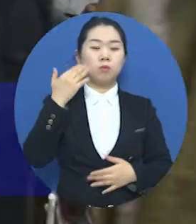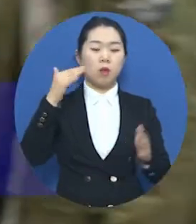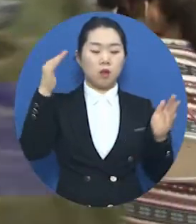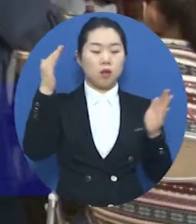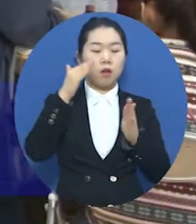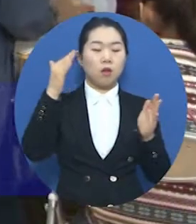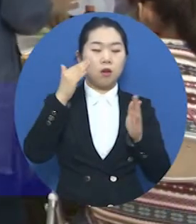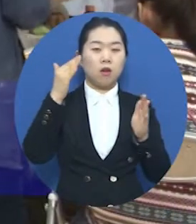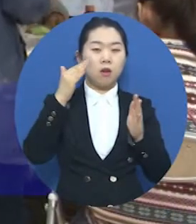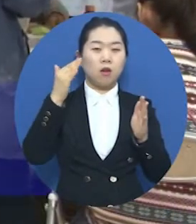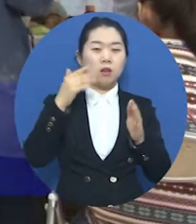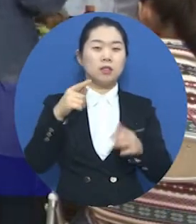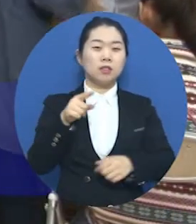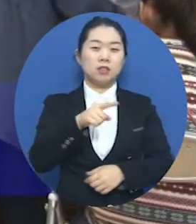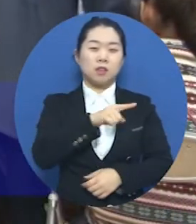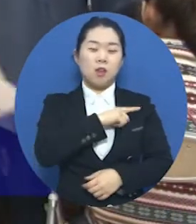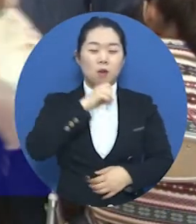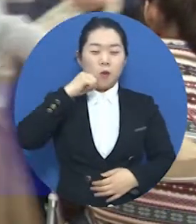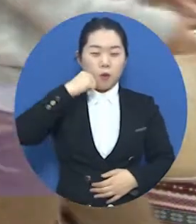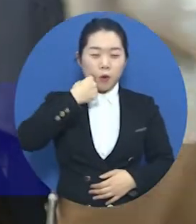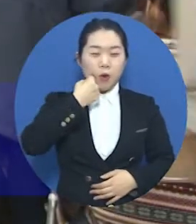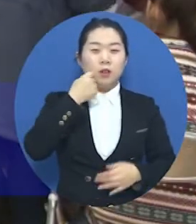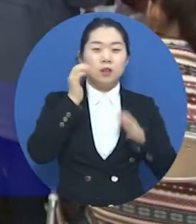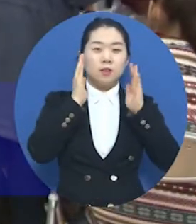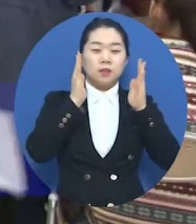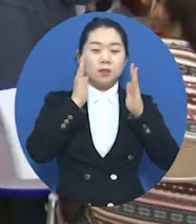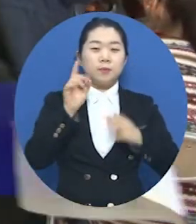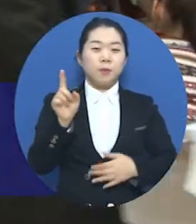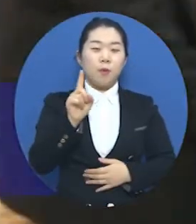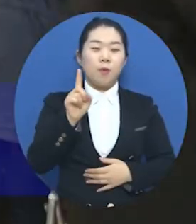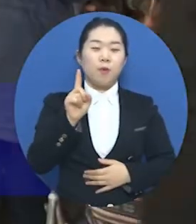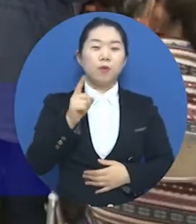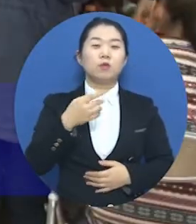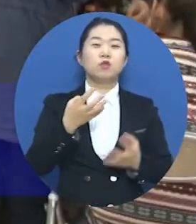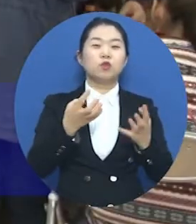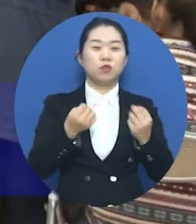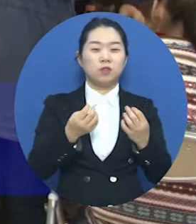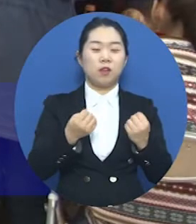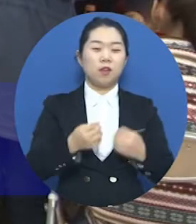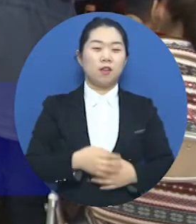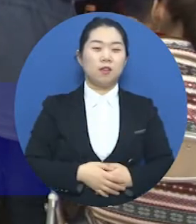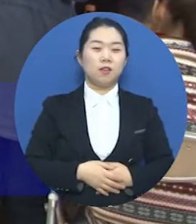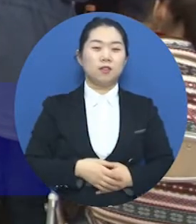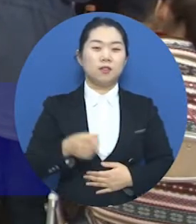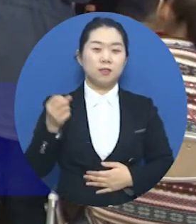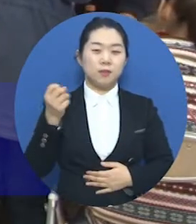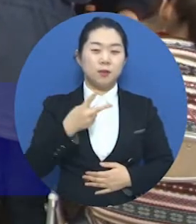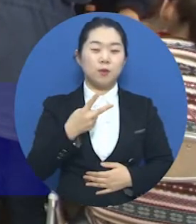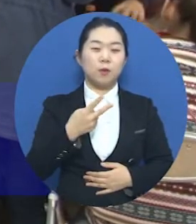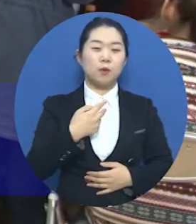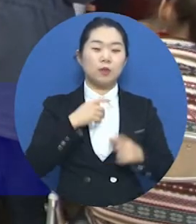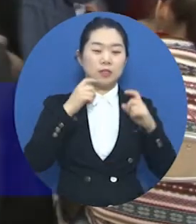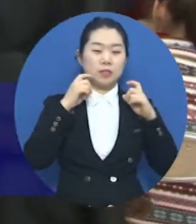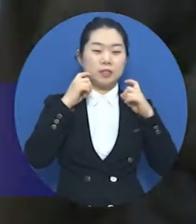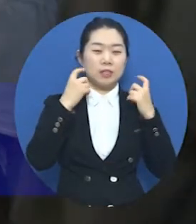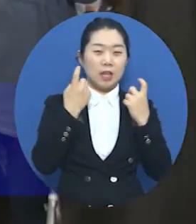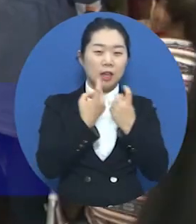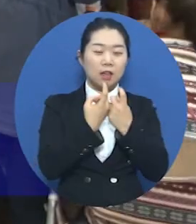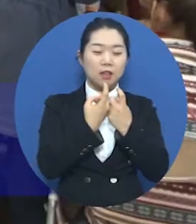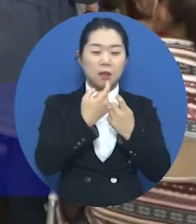학생들이 가장 어려워하는 교과 중에 하나가 수학이라고 생각을 하고, 그리고 이제 사교육의 이